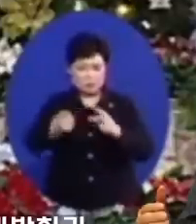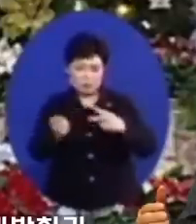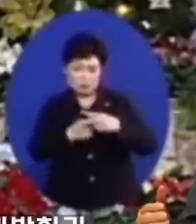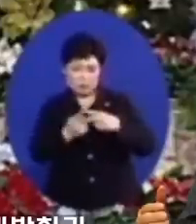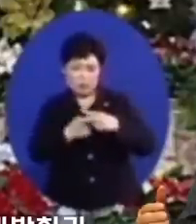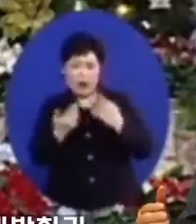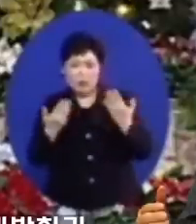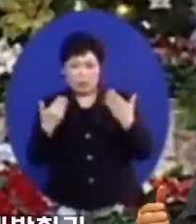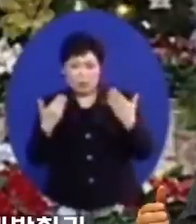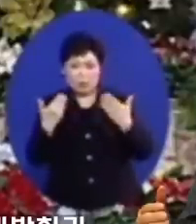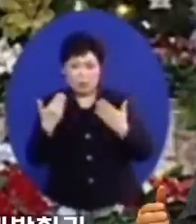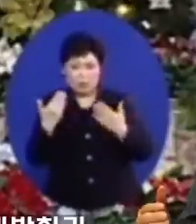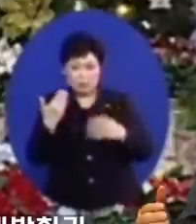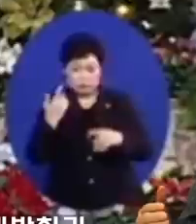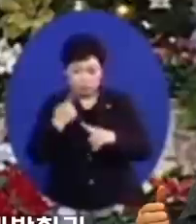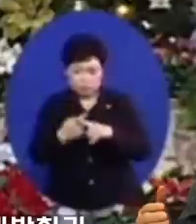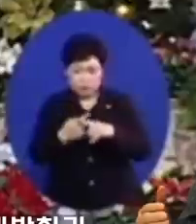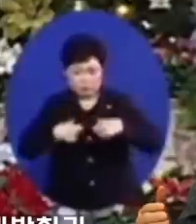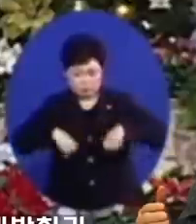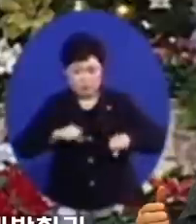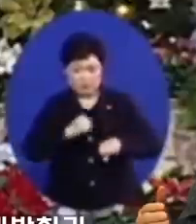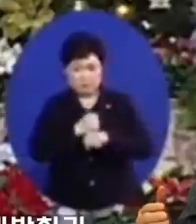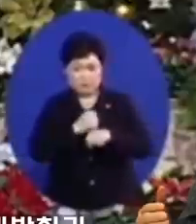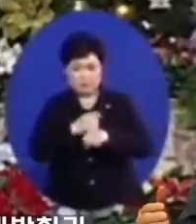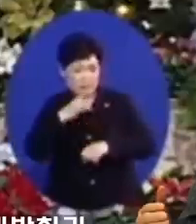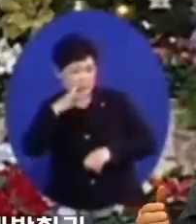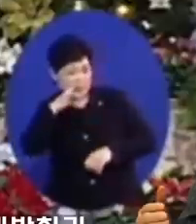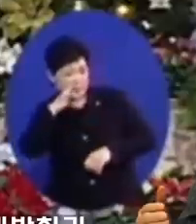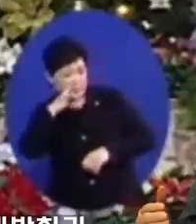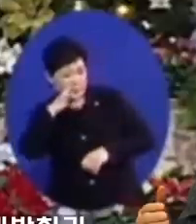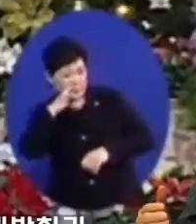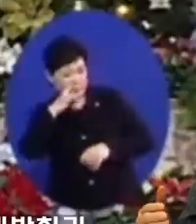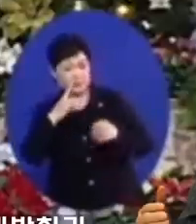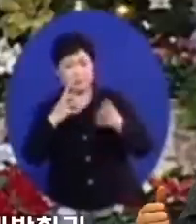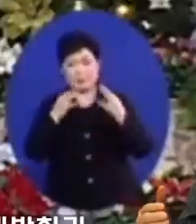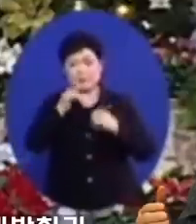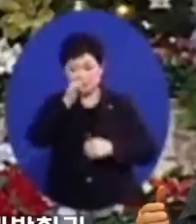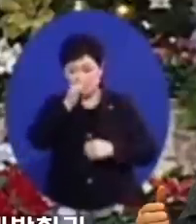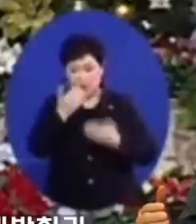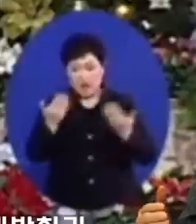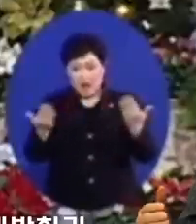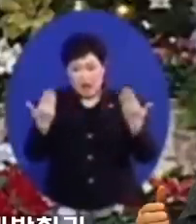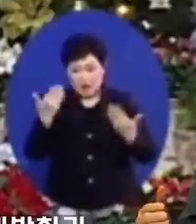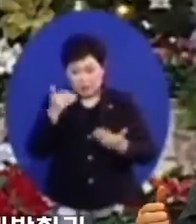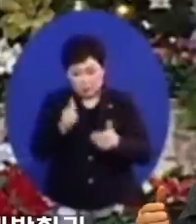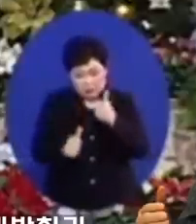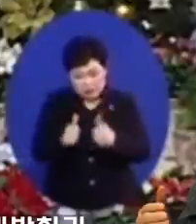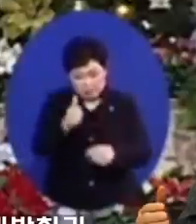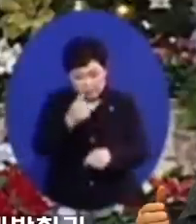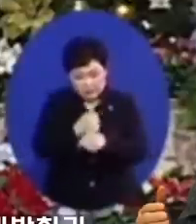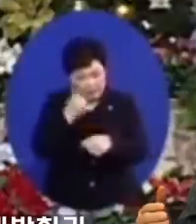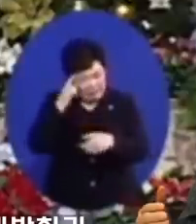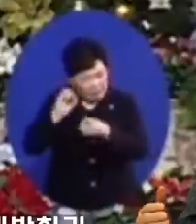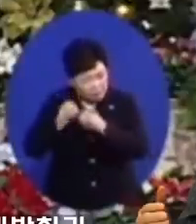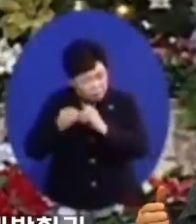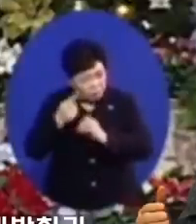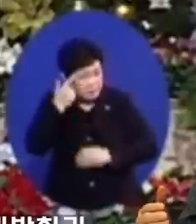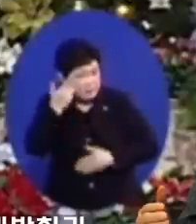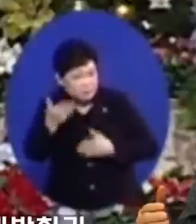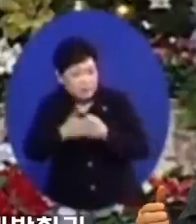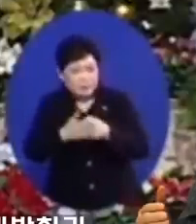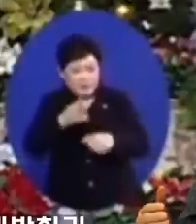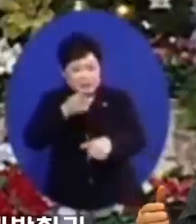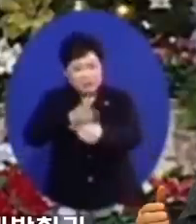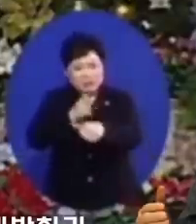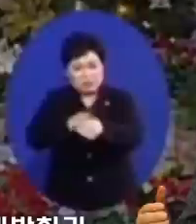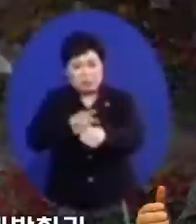못 다녔습니다. 호기심이 많은 에디슨은 학교에 들어가서 여러 가지 실험을 하다가 말썽을 일으키고 엉뚱한 질문을 하여 선생님을